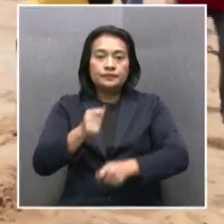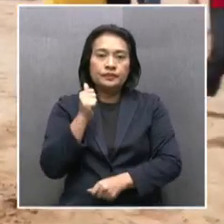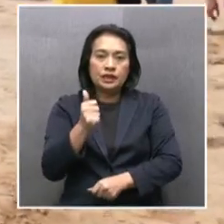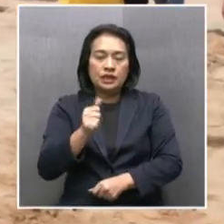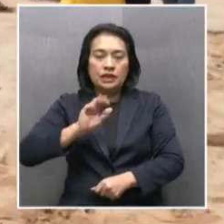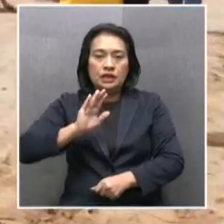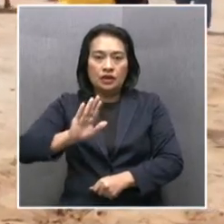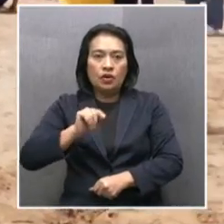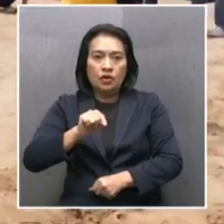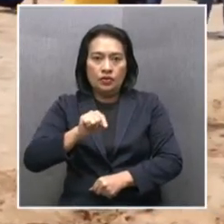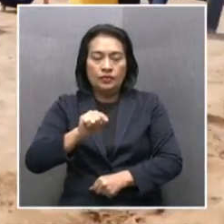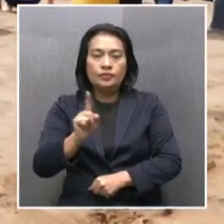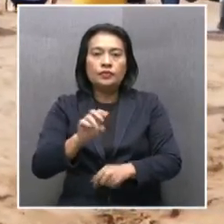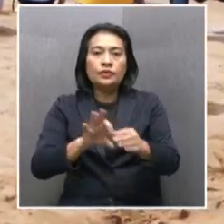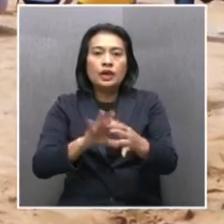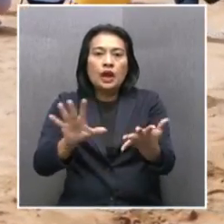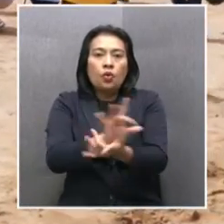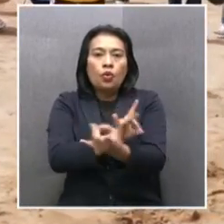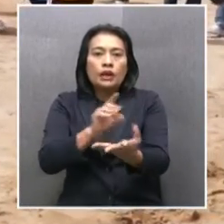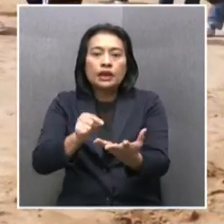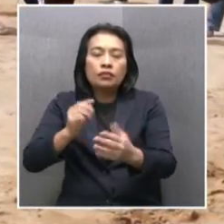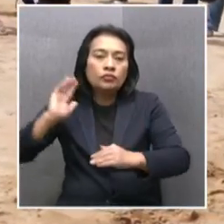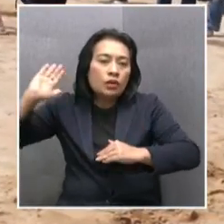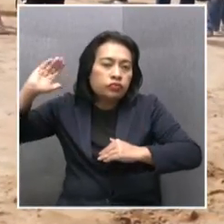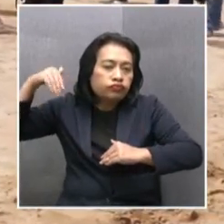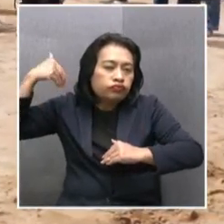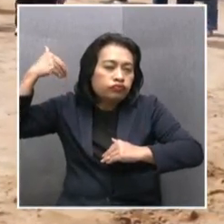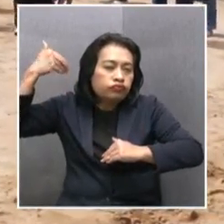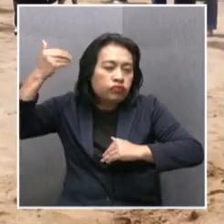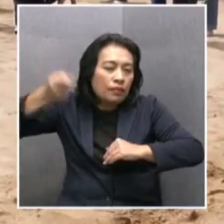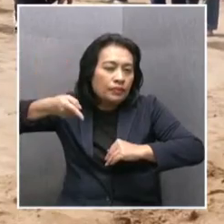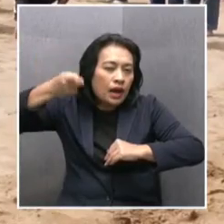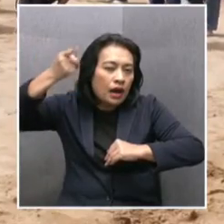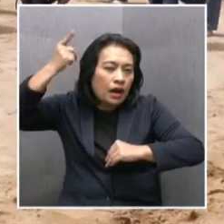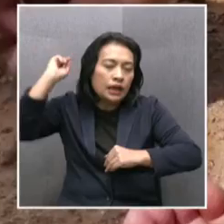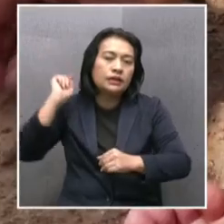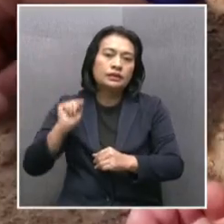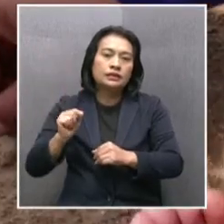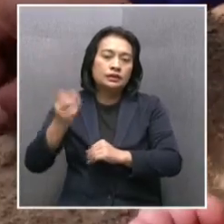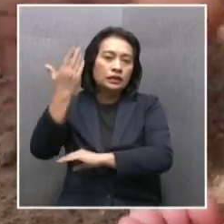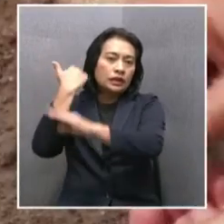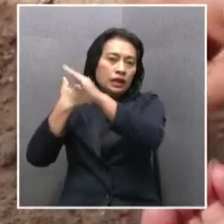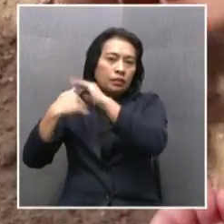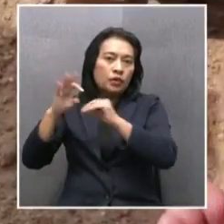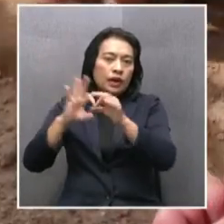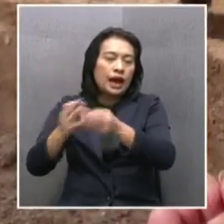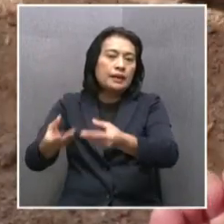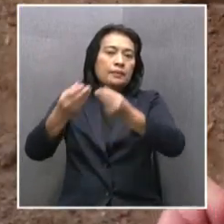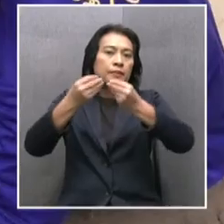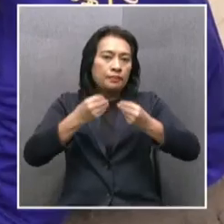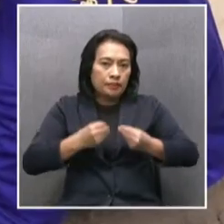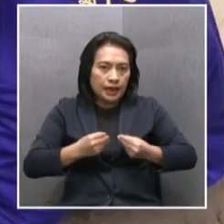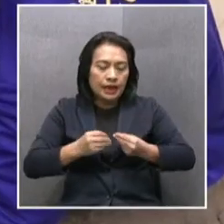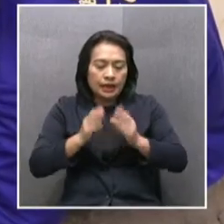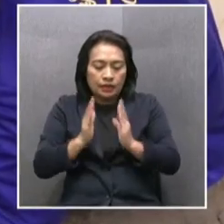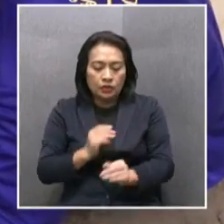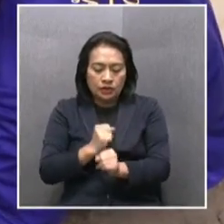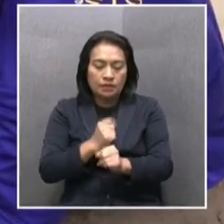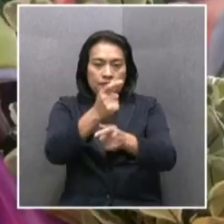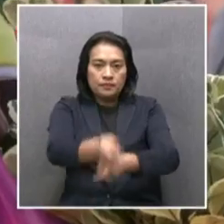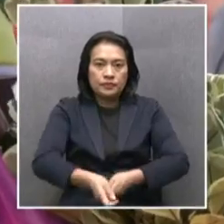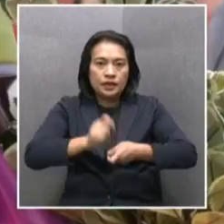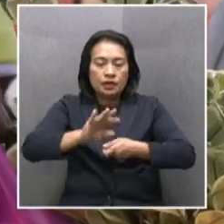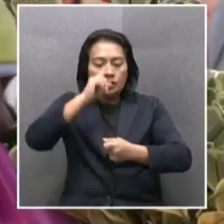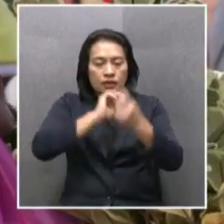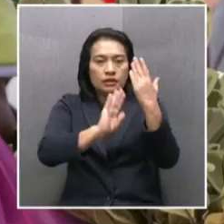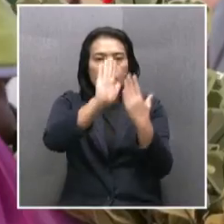นพระราชพิธีที่มีความเก่าแก่สืบต่อมาตั้งแต่โบราณเพื่อเสริมสร้างขวัญและกำลังใจให้กับเกษตรกรของชา